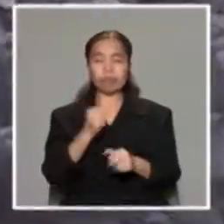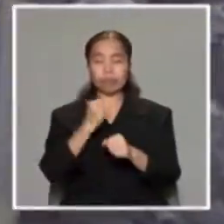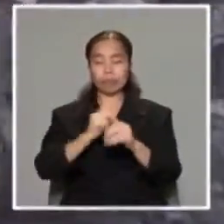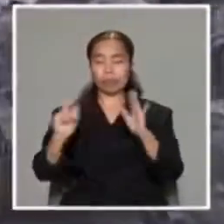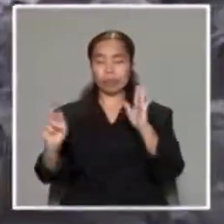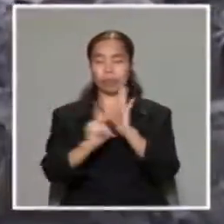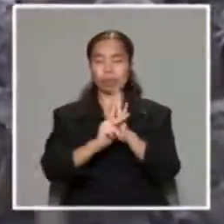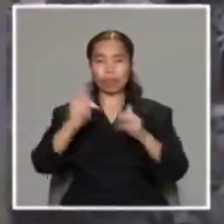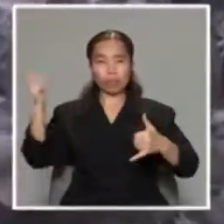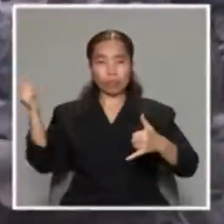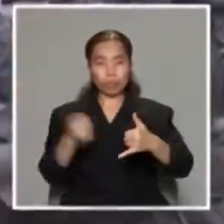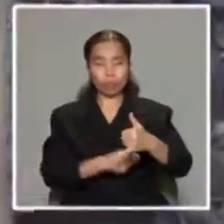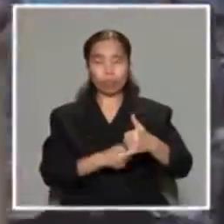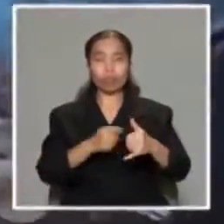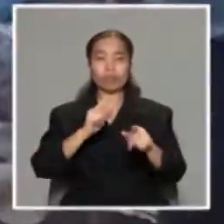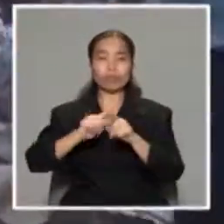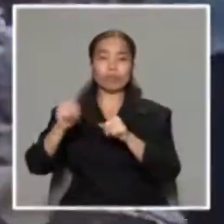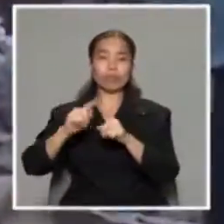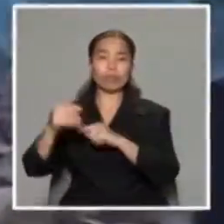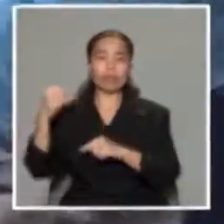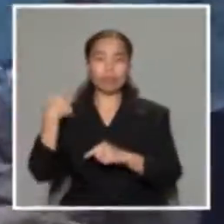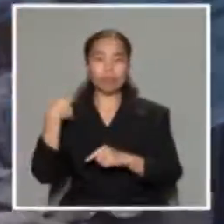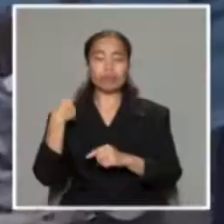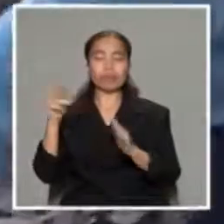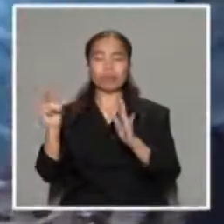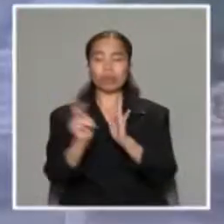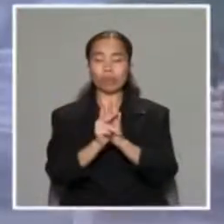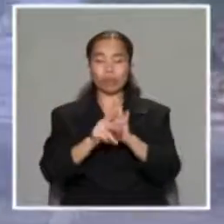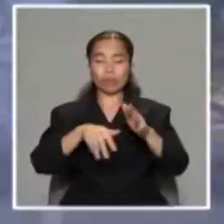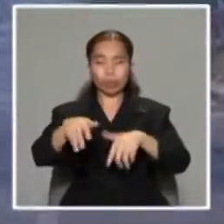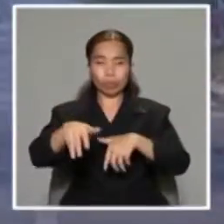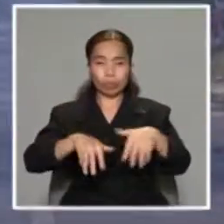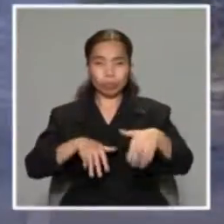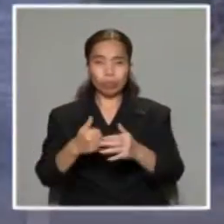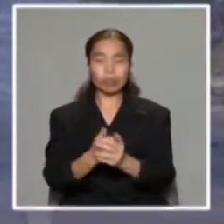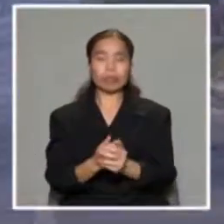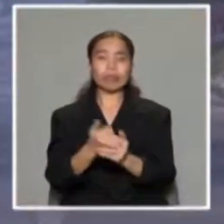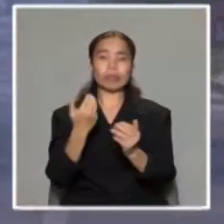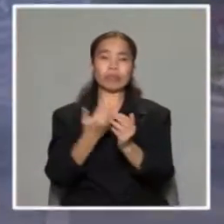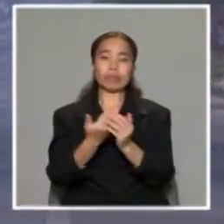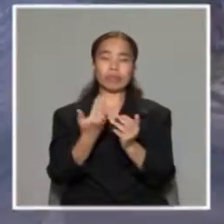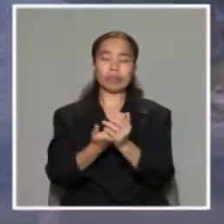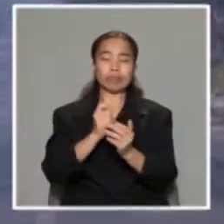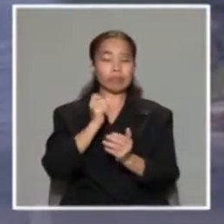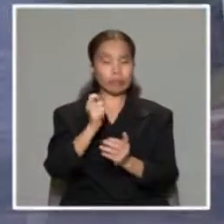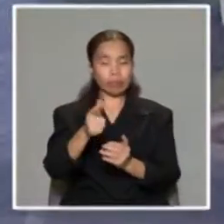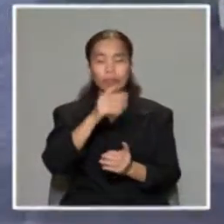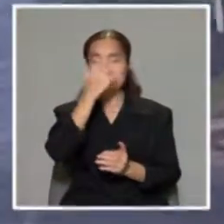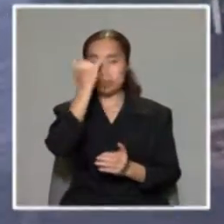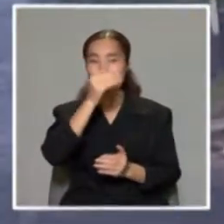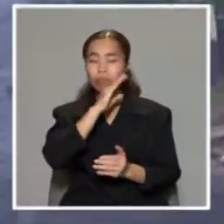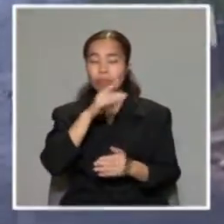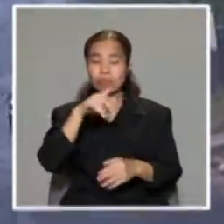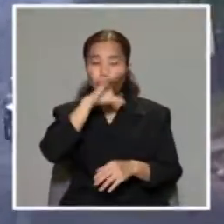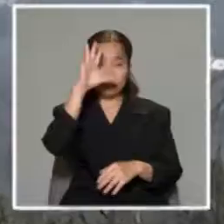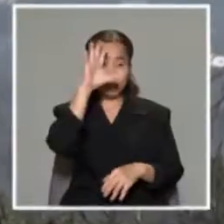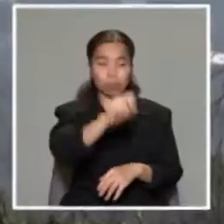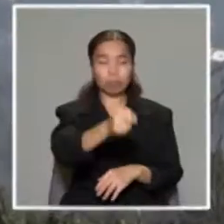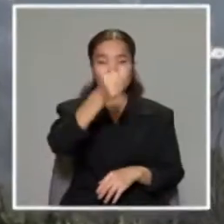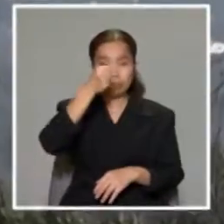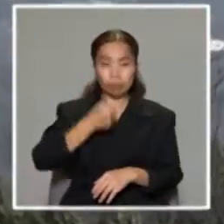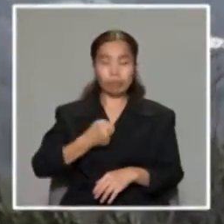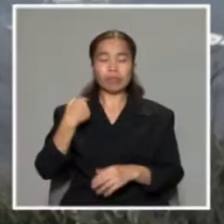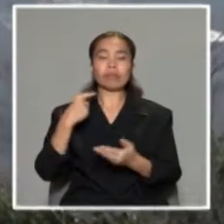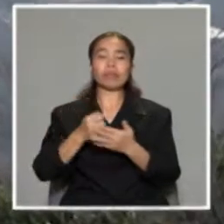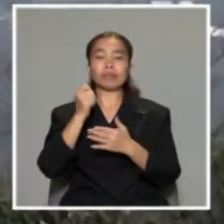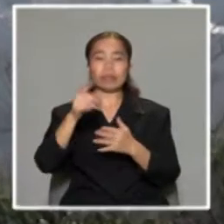ตรการประชารัฐเป็นกติกาชุมชนตั้งรางวัลนำจับผู้ลักลอบเผาเพื่อบูรณาการการป้องกันให้ส